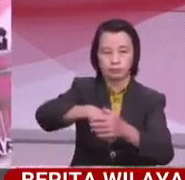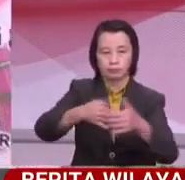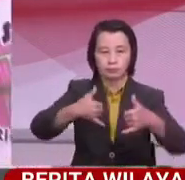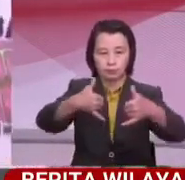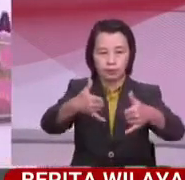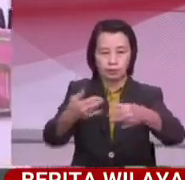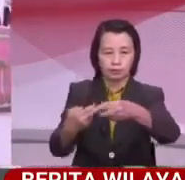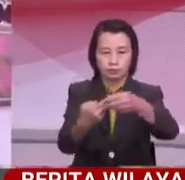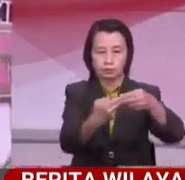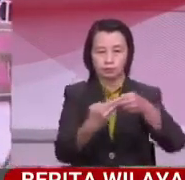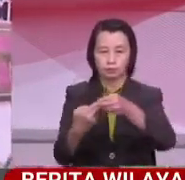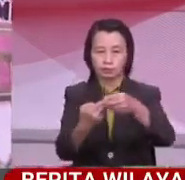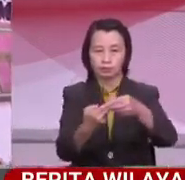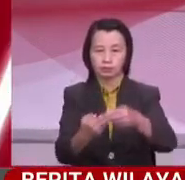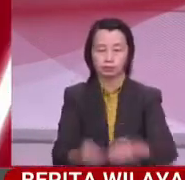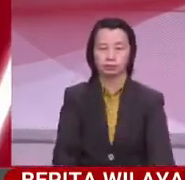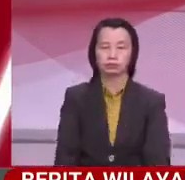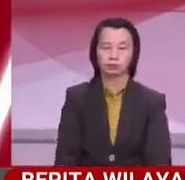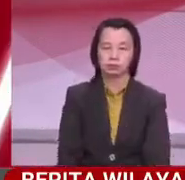piala perpaduan